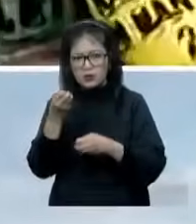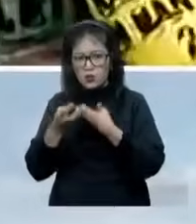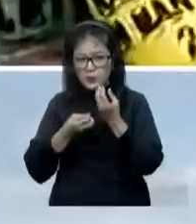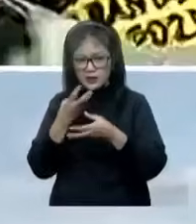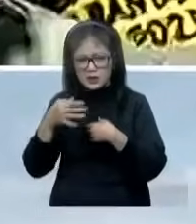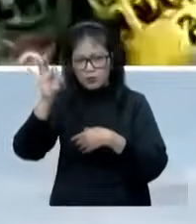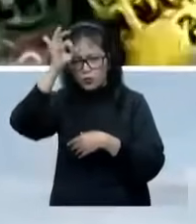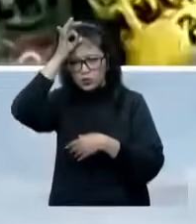seputar anyus siang RCTI